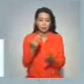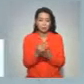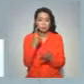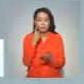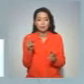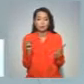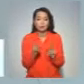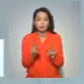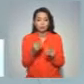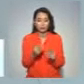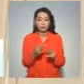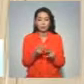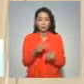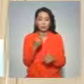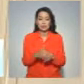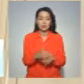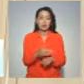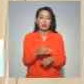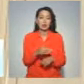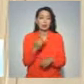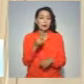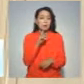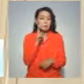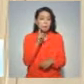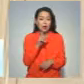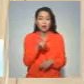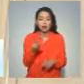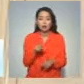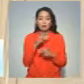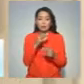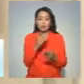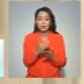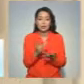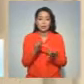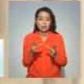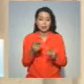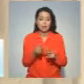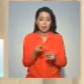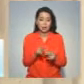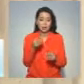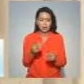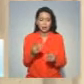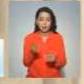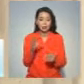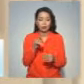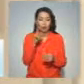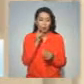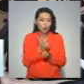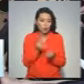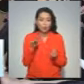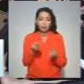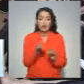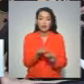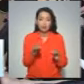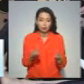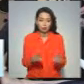отмечают, в реабилитационные центры приходят все более молодые пациенты. Интернет сделал покупку запрещенных веществ, доступной даже детям. А